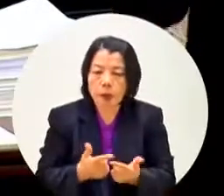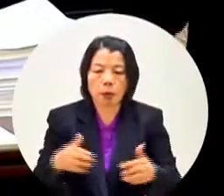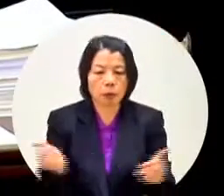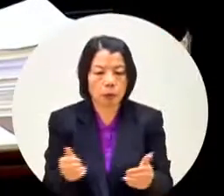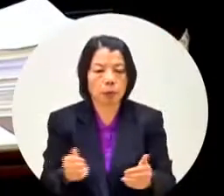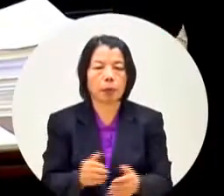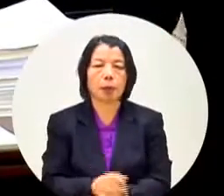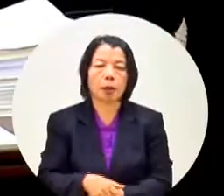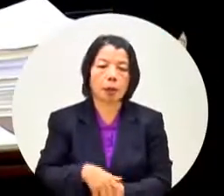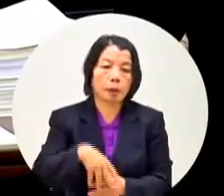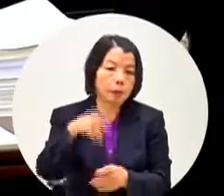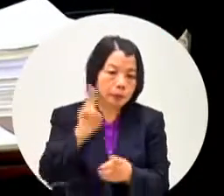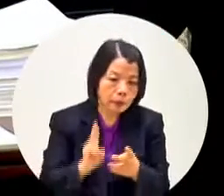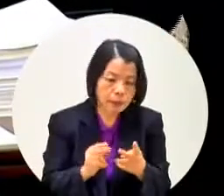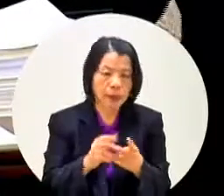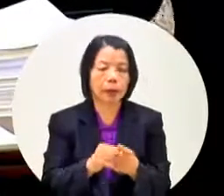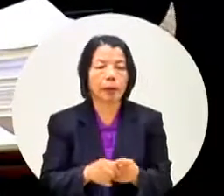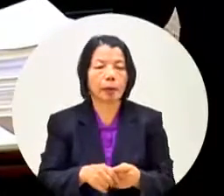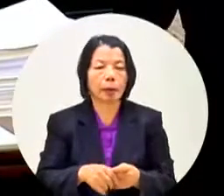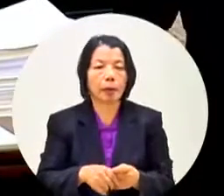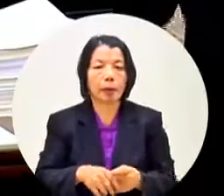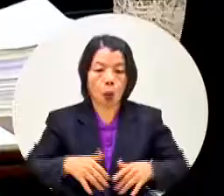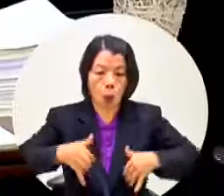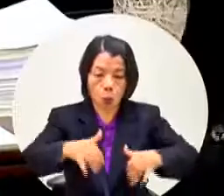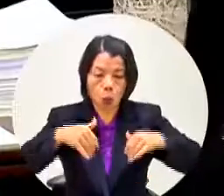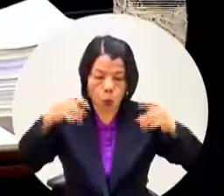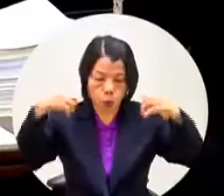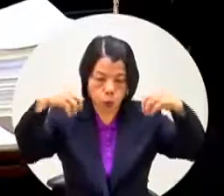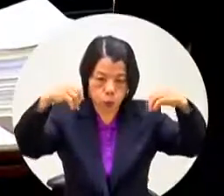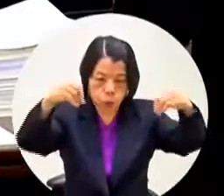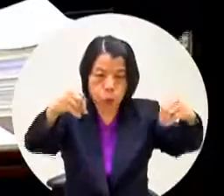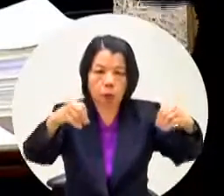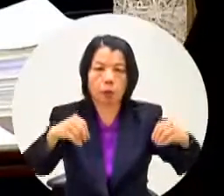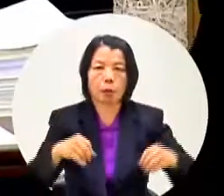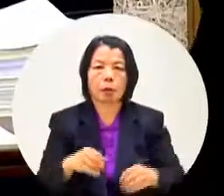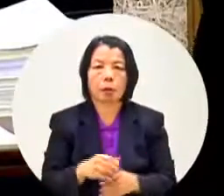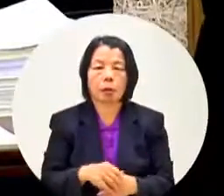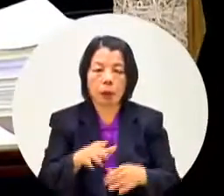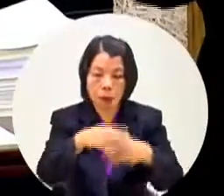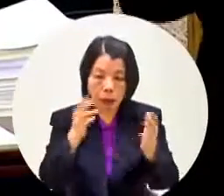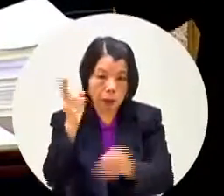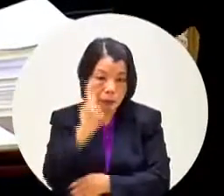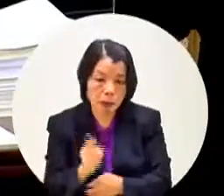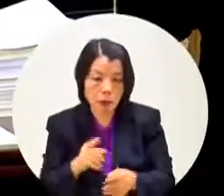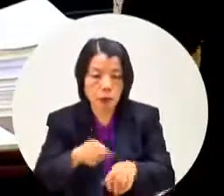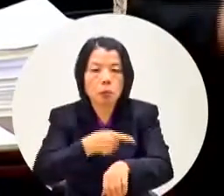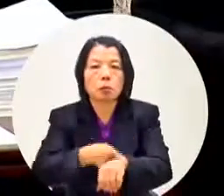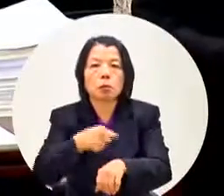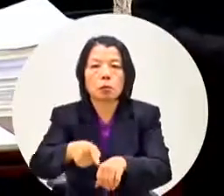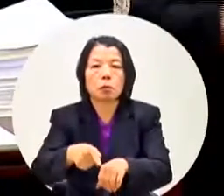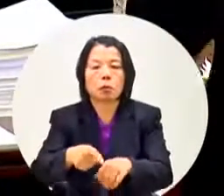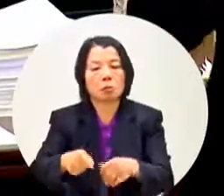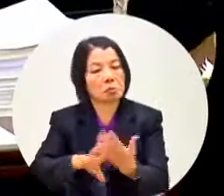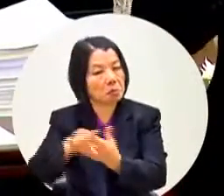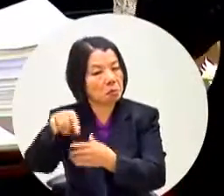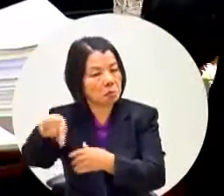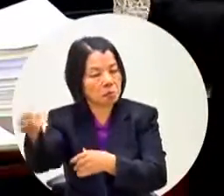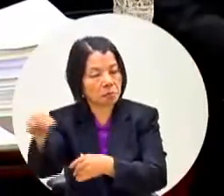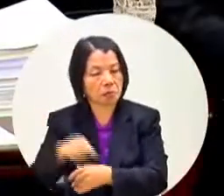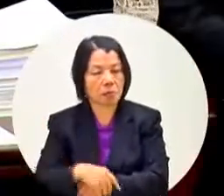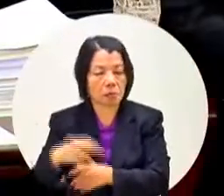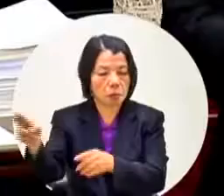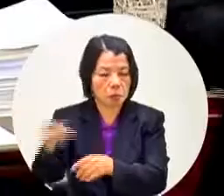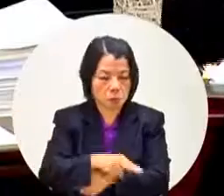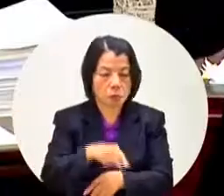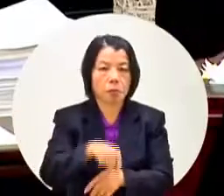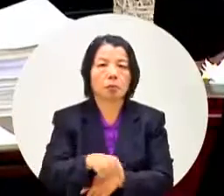我们就赶快 那预计大概5月底或6月初了哈。 对对，现在的一个预期是这样的一个期程。 那第二个部分， 那第二个部分的客